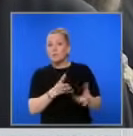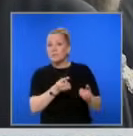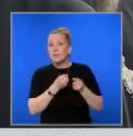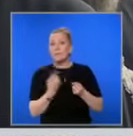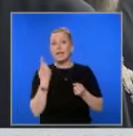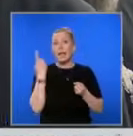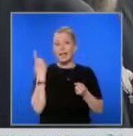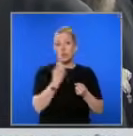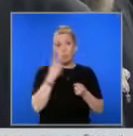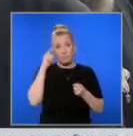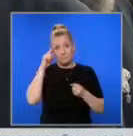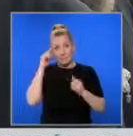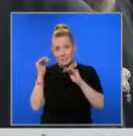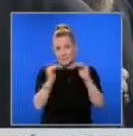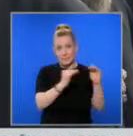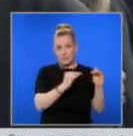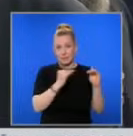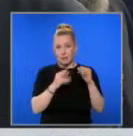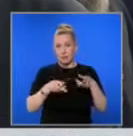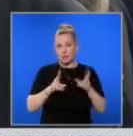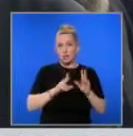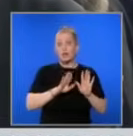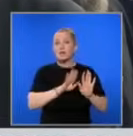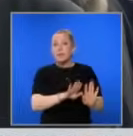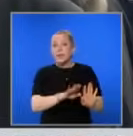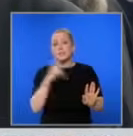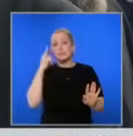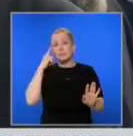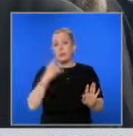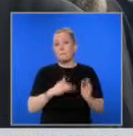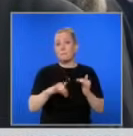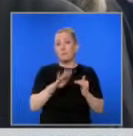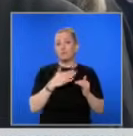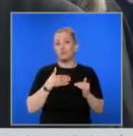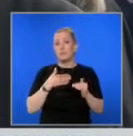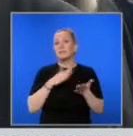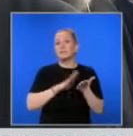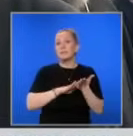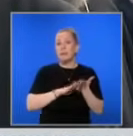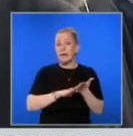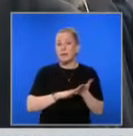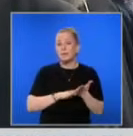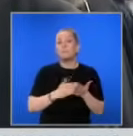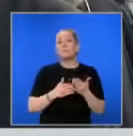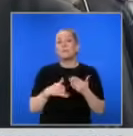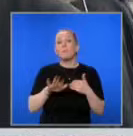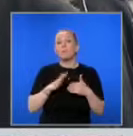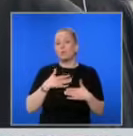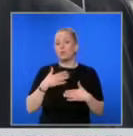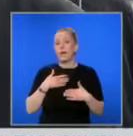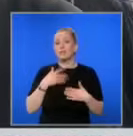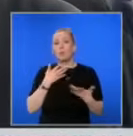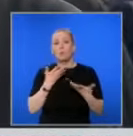решение, когато вземат такова решение, те знаят повече от нас факти, знаят повече от нас